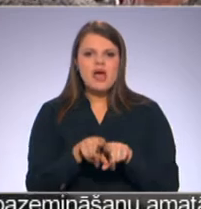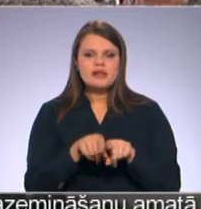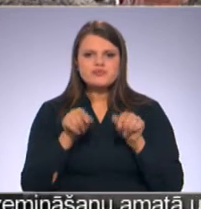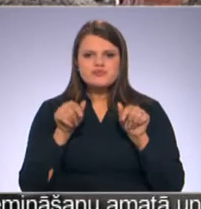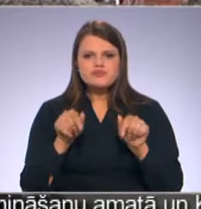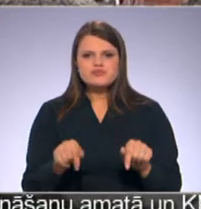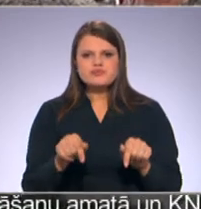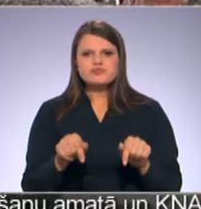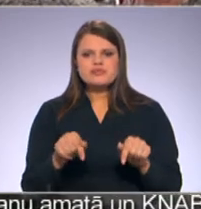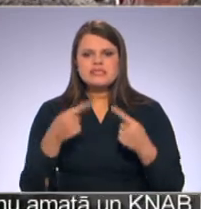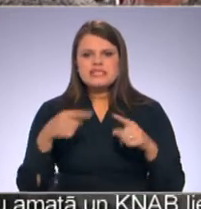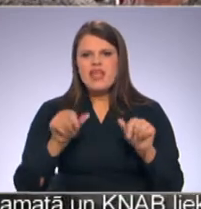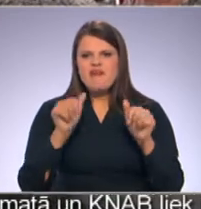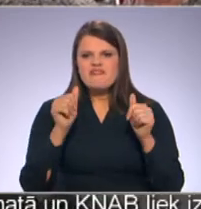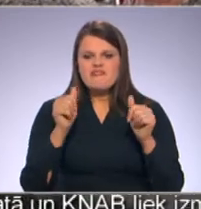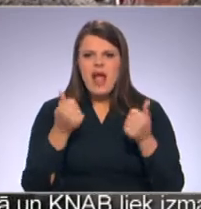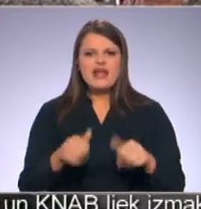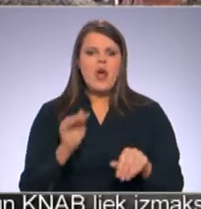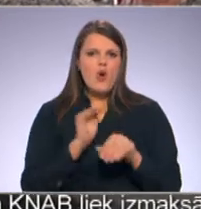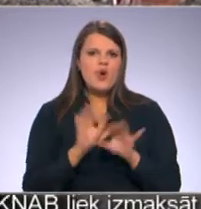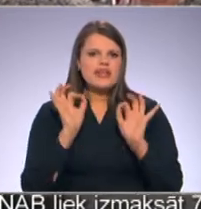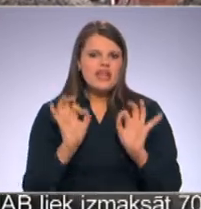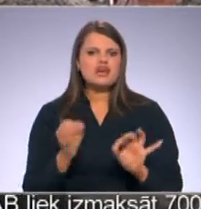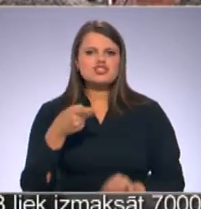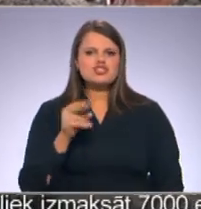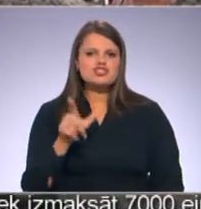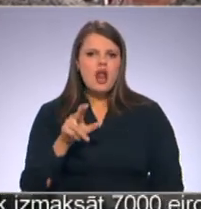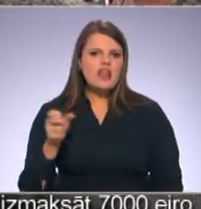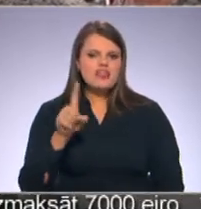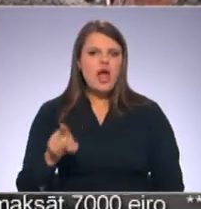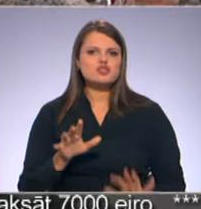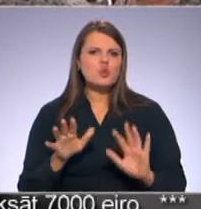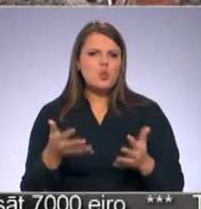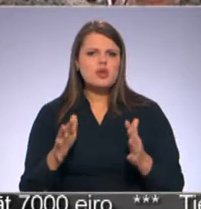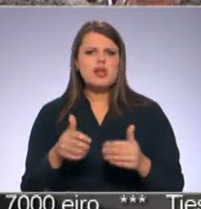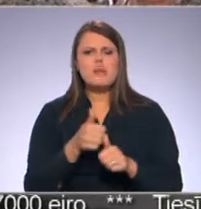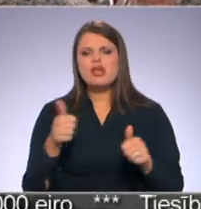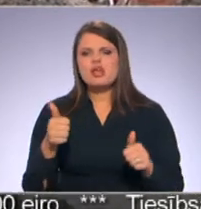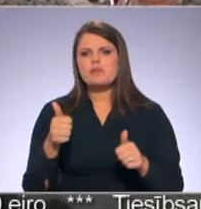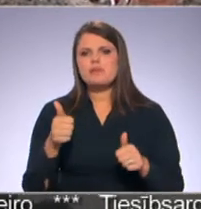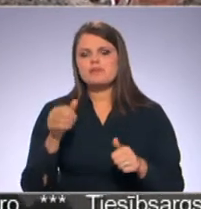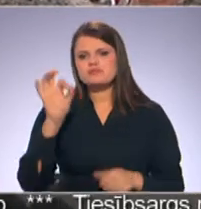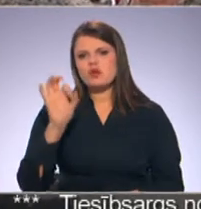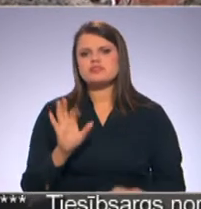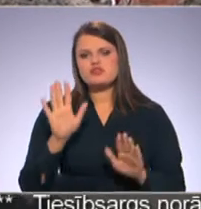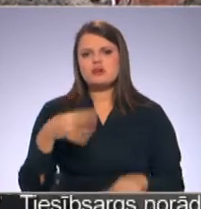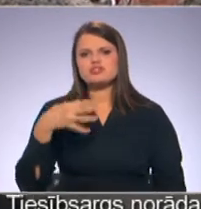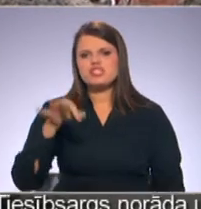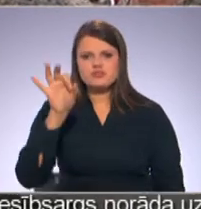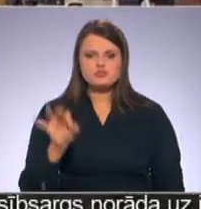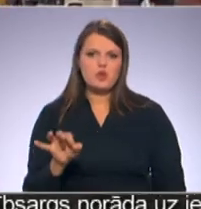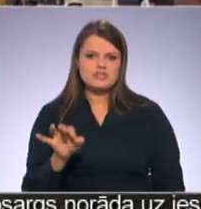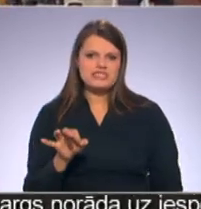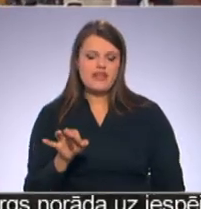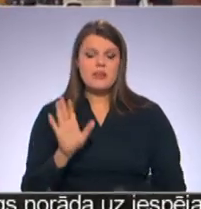šo te cita veida, konkrēties šķeldes, kurināmā īpatsvar par 40% pret esošo